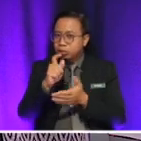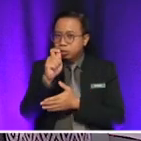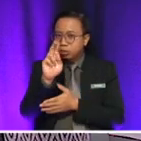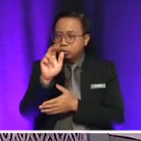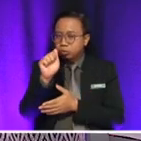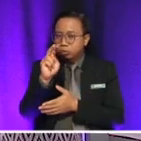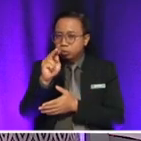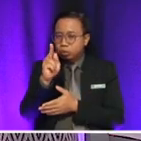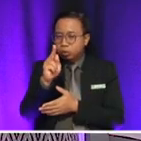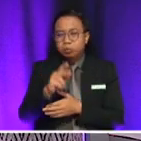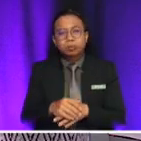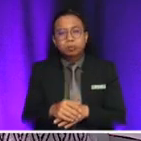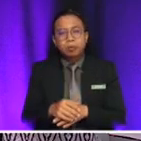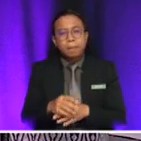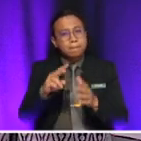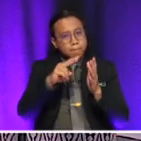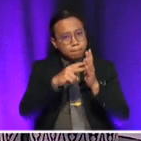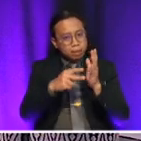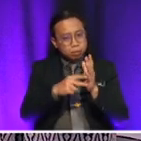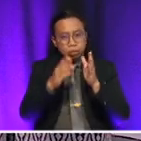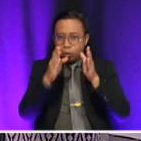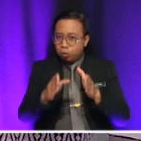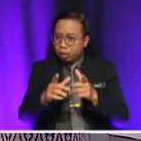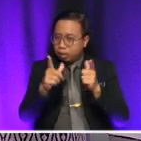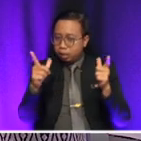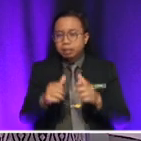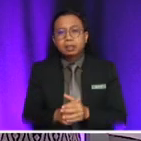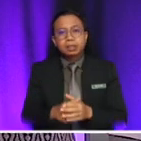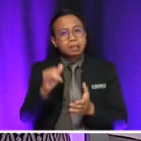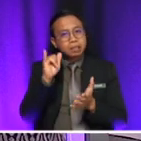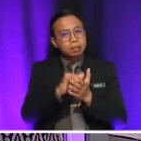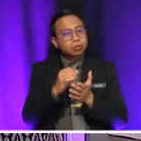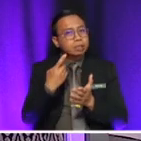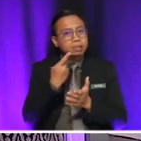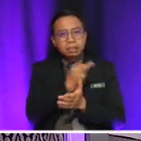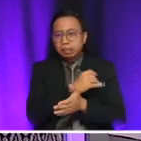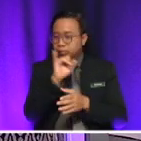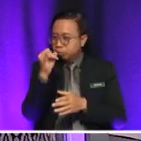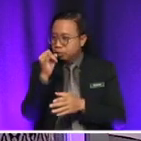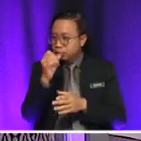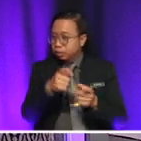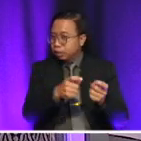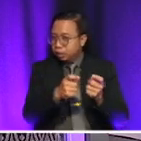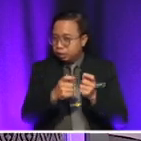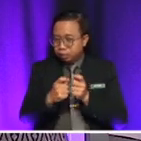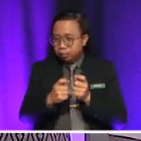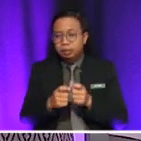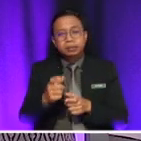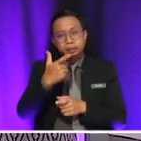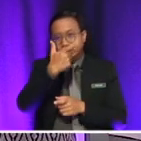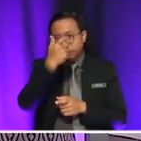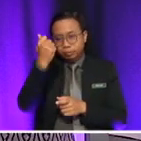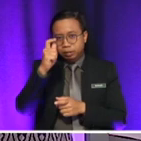Abdurrahman dia membawa masuk orang lain yang itu kita tak boleh diterima Tuhanku